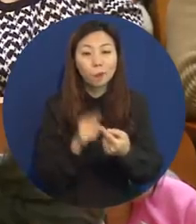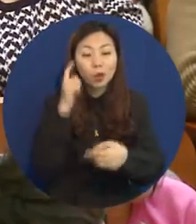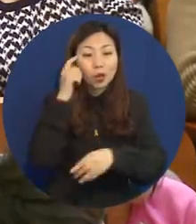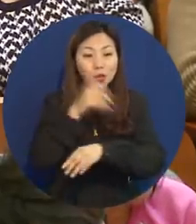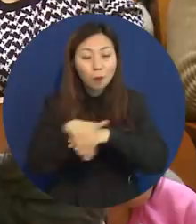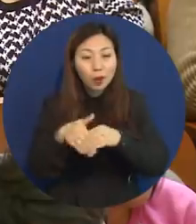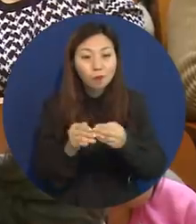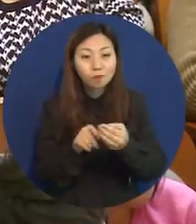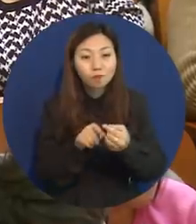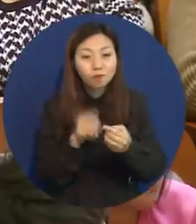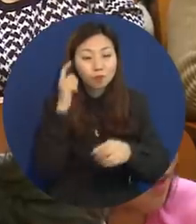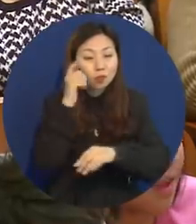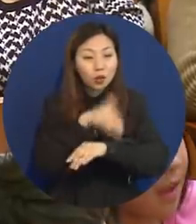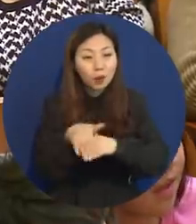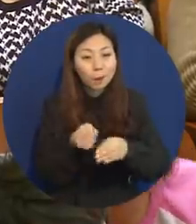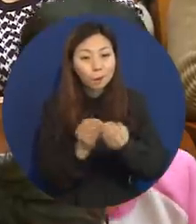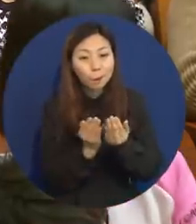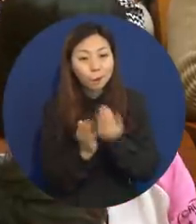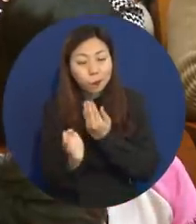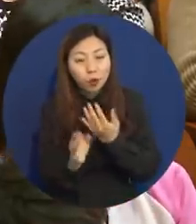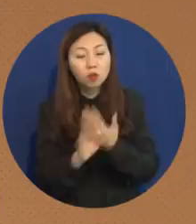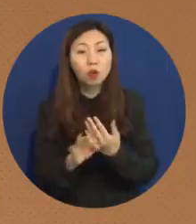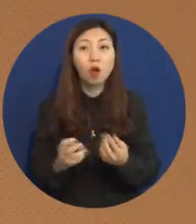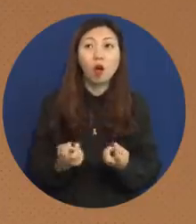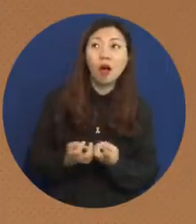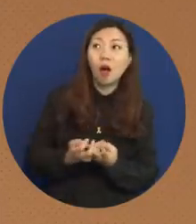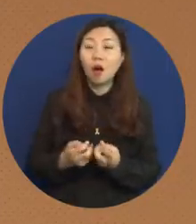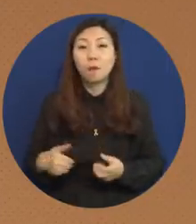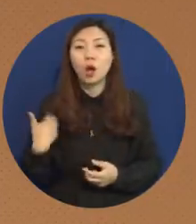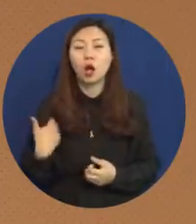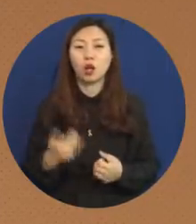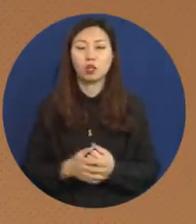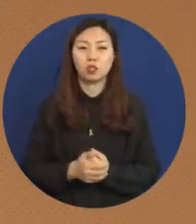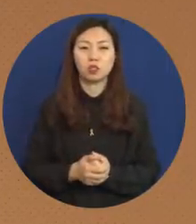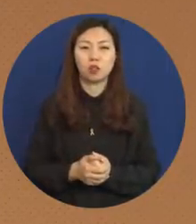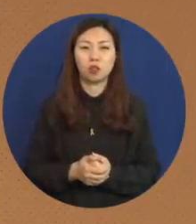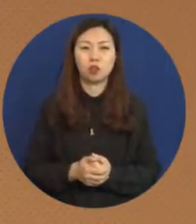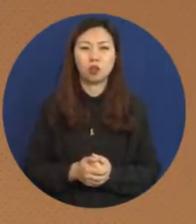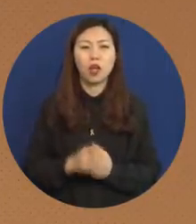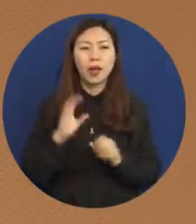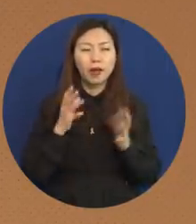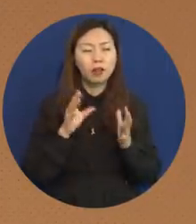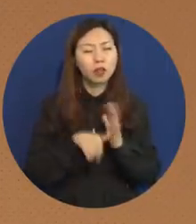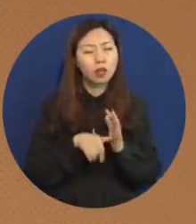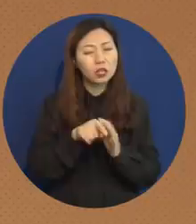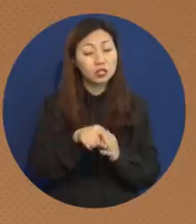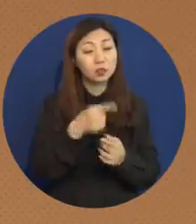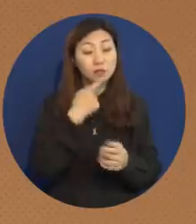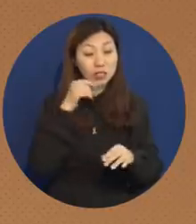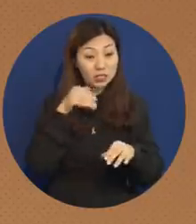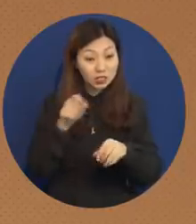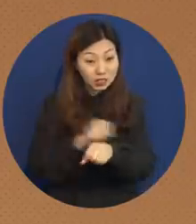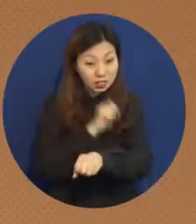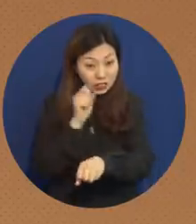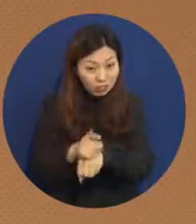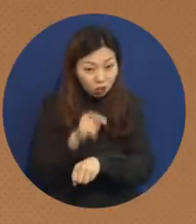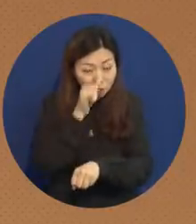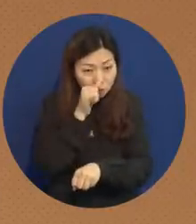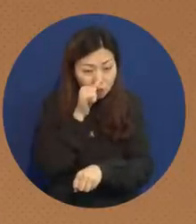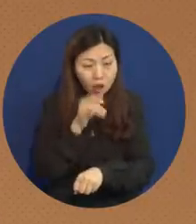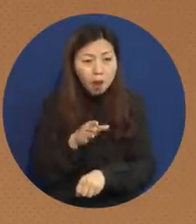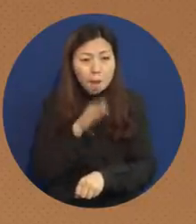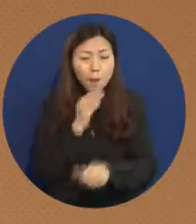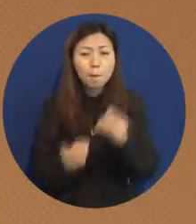자기가 그걸 알아야 돼요. 그러니까 아이가 어릴 때 자랄 때 약간 지금 질문하는 그런 성향이다 그러면 이렇게